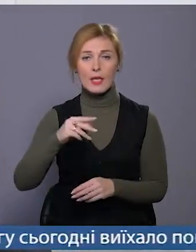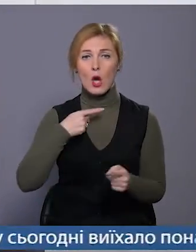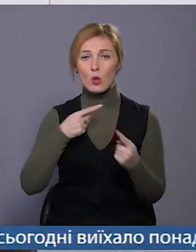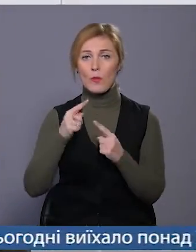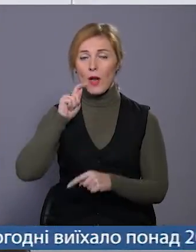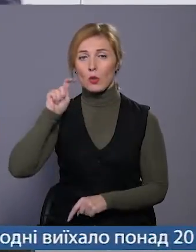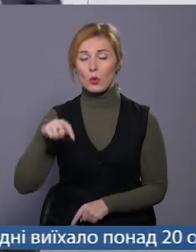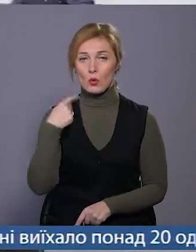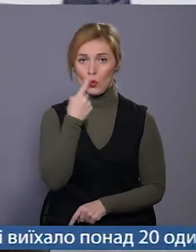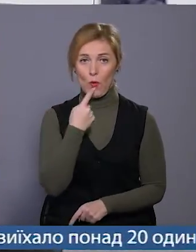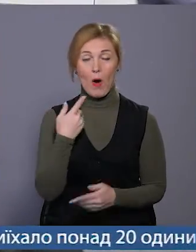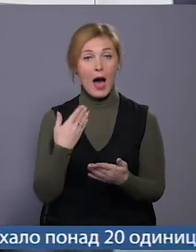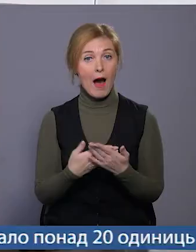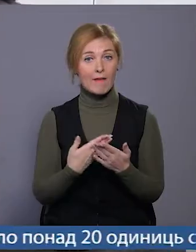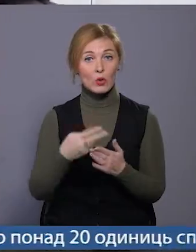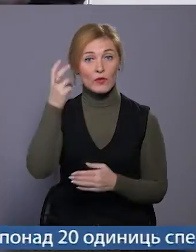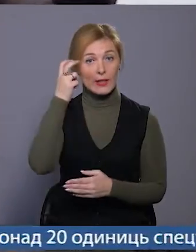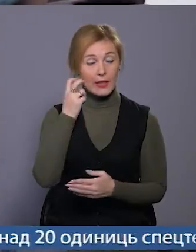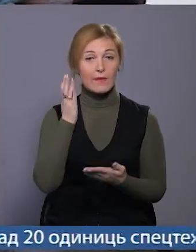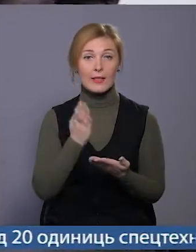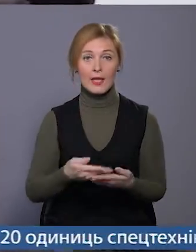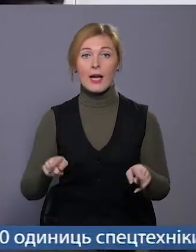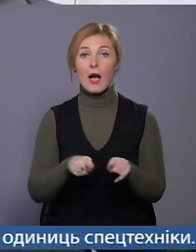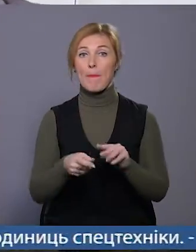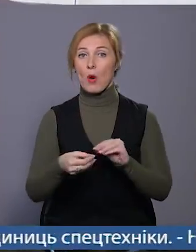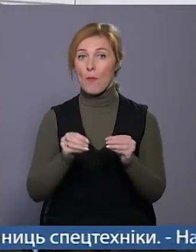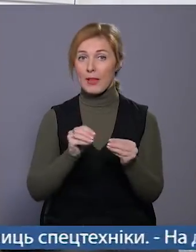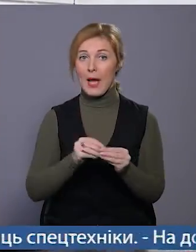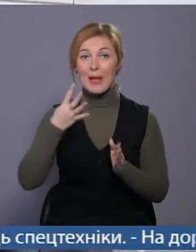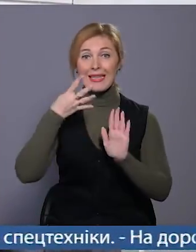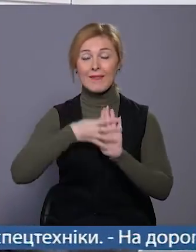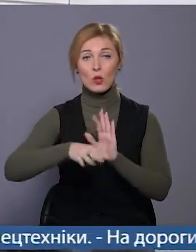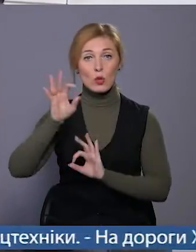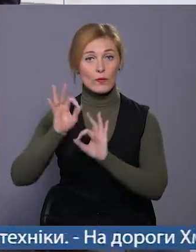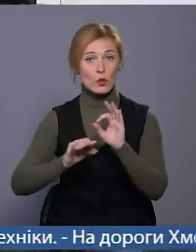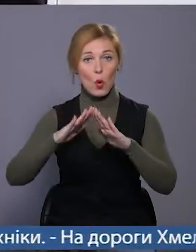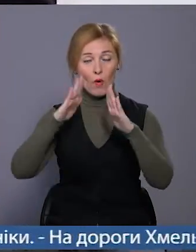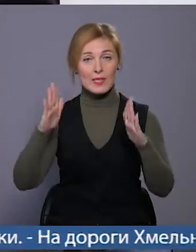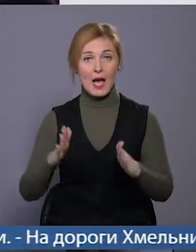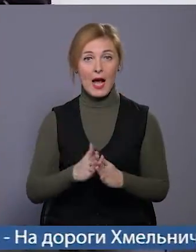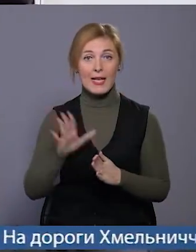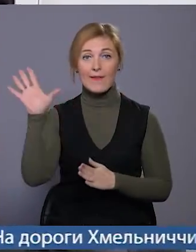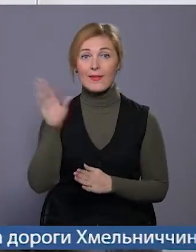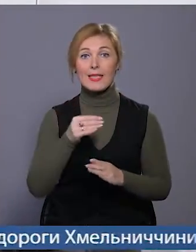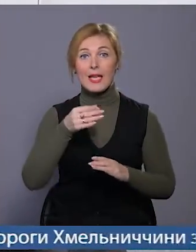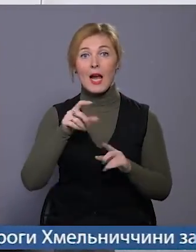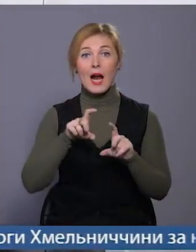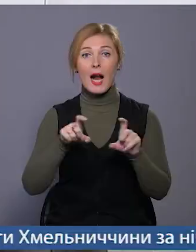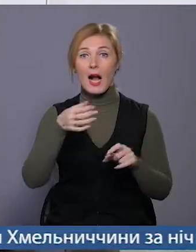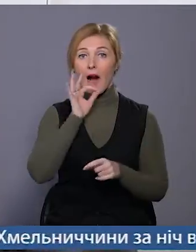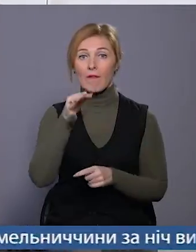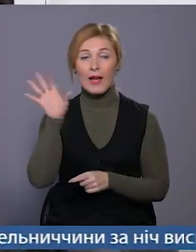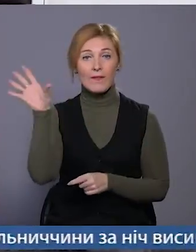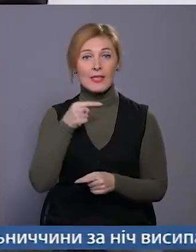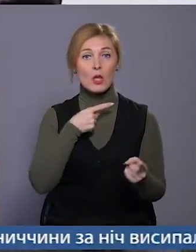а в Києві є така проблема. 90% взагалі всіх кафешок всі